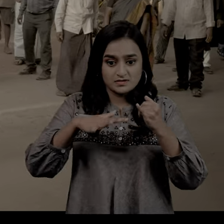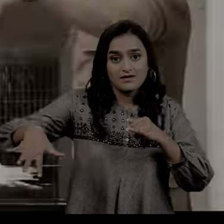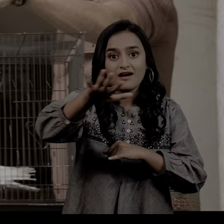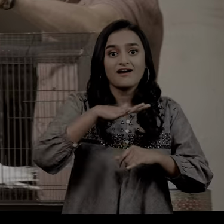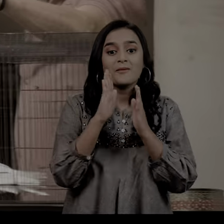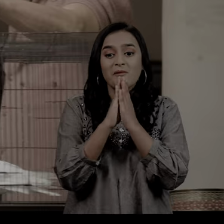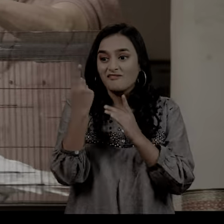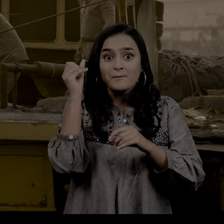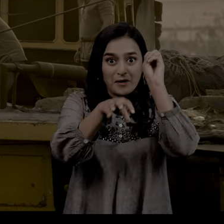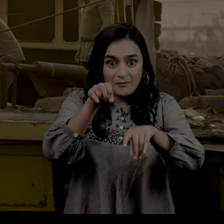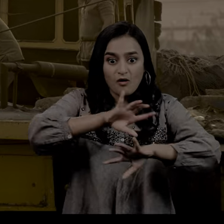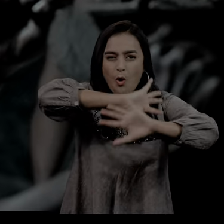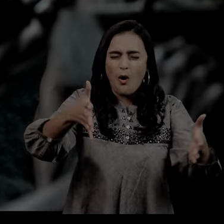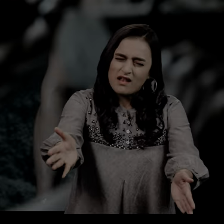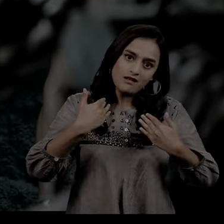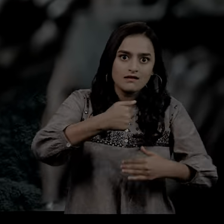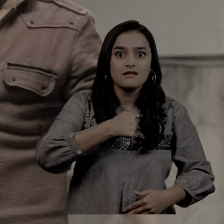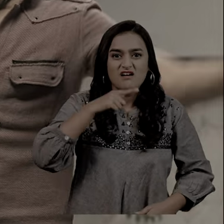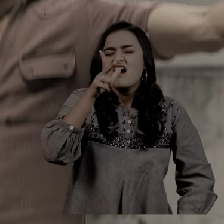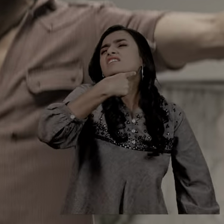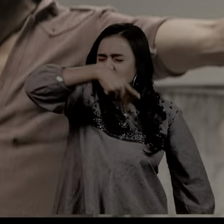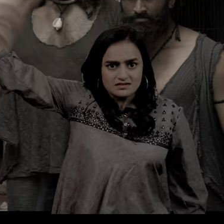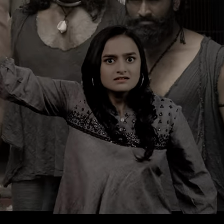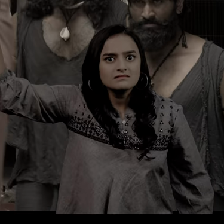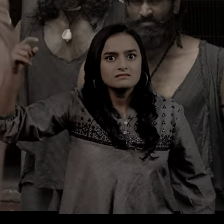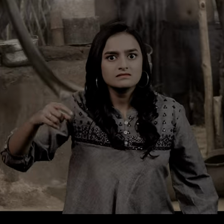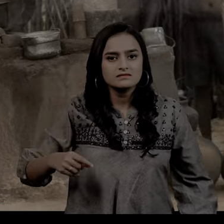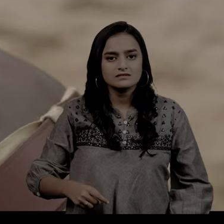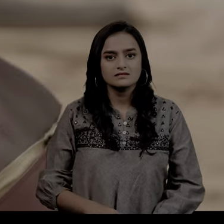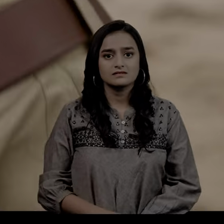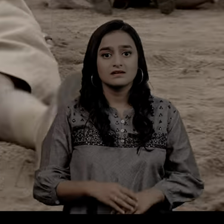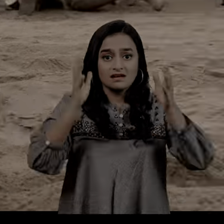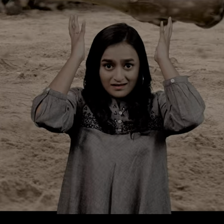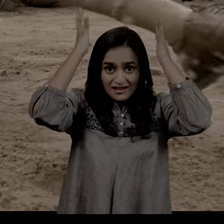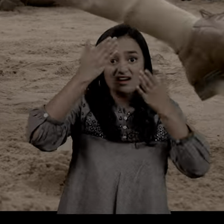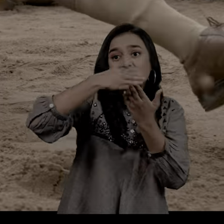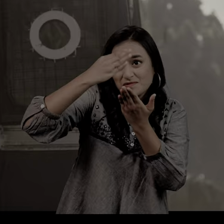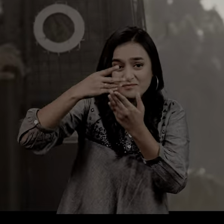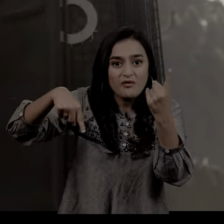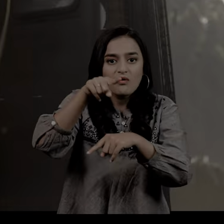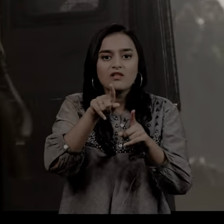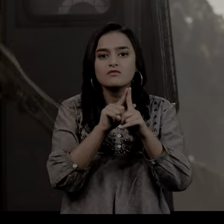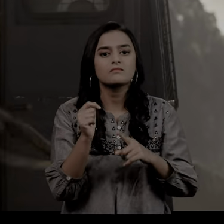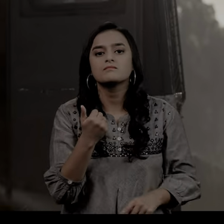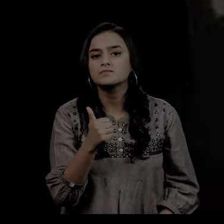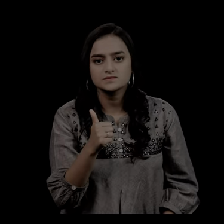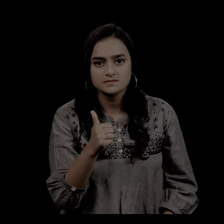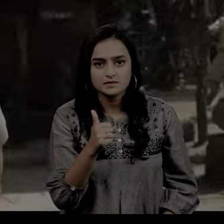రేపటి నుంచి స్టోట్ పురంలో దేవుడు పాట నాదే. చెప్పాడికే జీతానికి పనిచేసే నా కొడుకులు వీళ్ల వల్ల